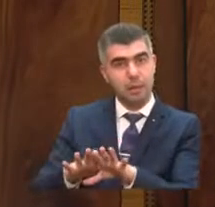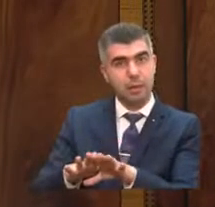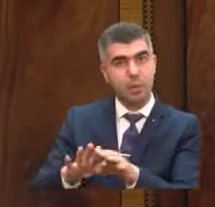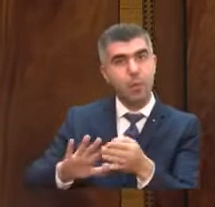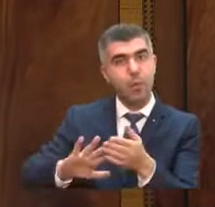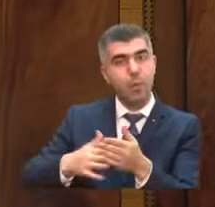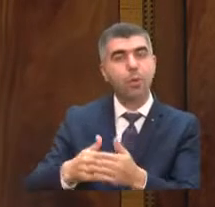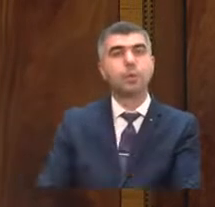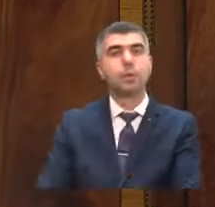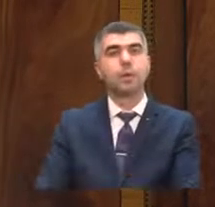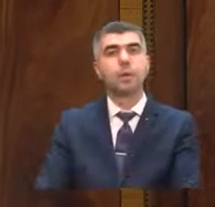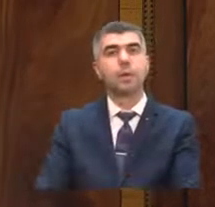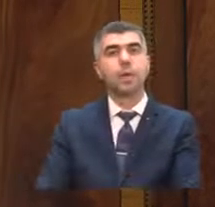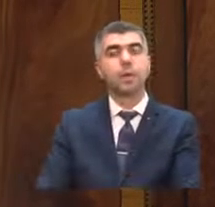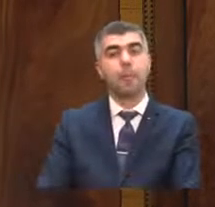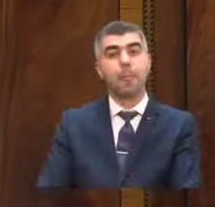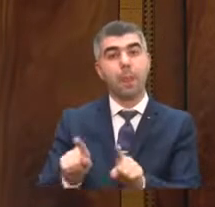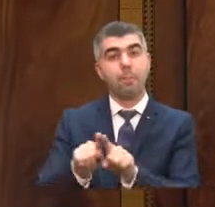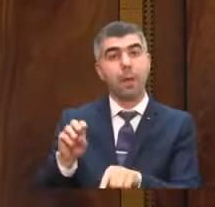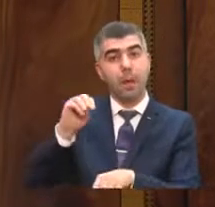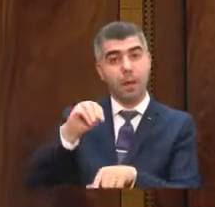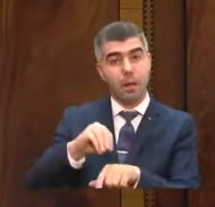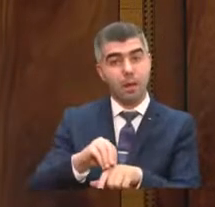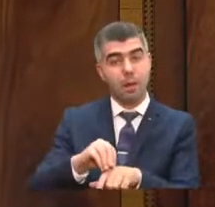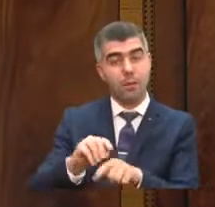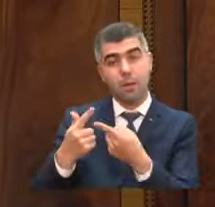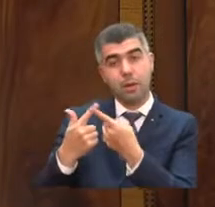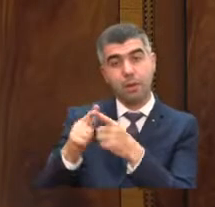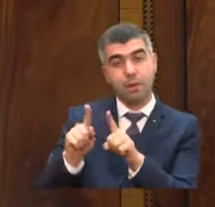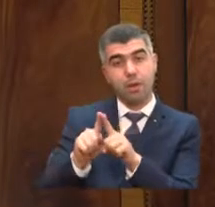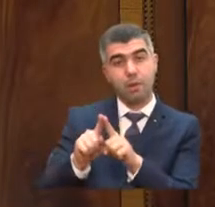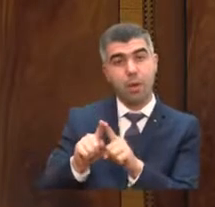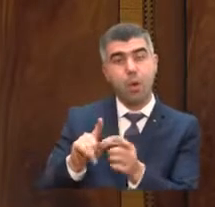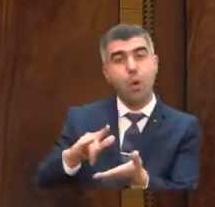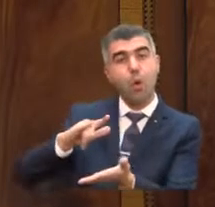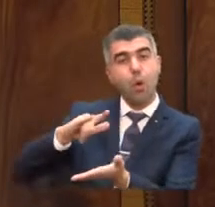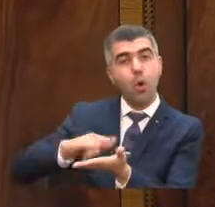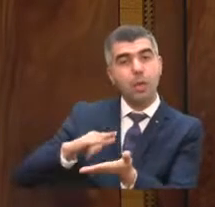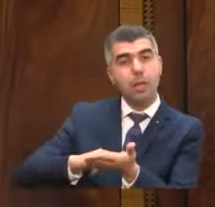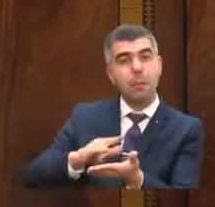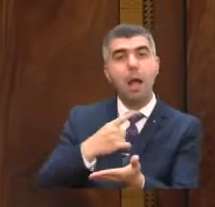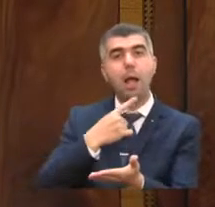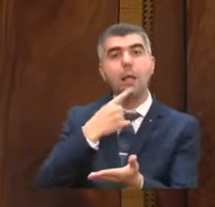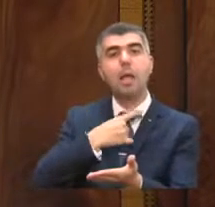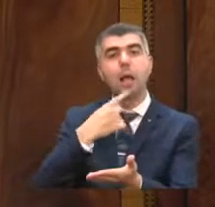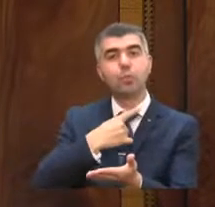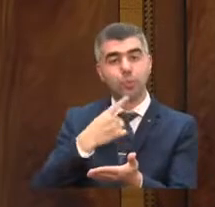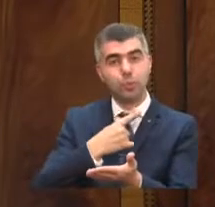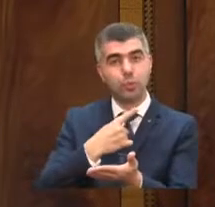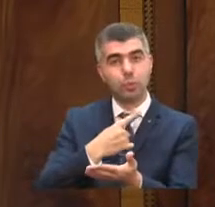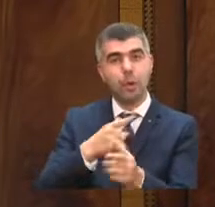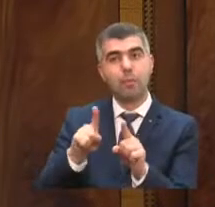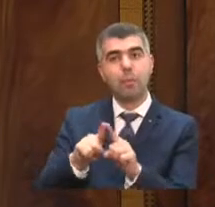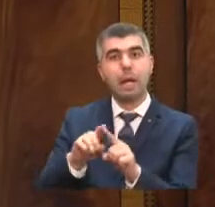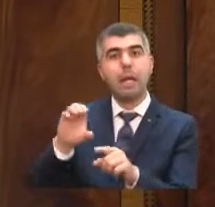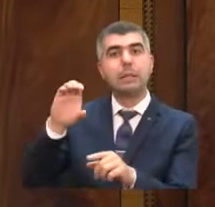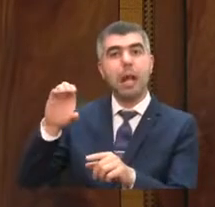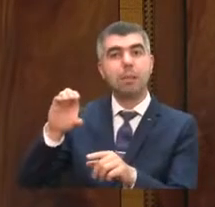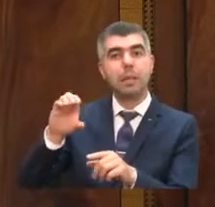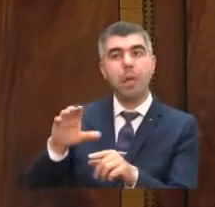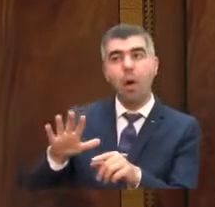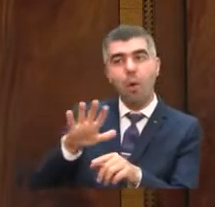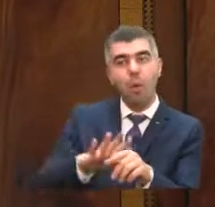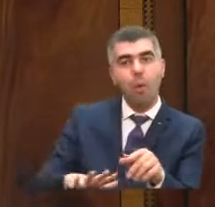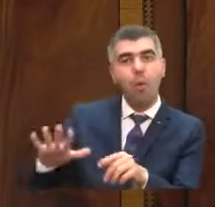السوسي أولوز، ربط المنظومة المائية ديال تركيس بالمنظومة ديال الحسيمة، الربط المائي لشمال مدينة الدار البيضاء بالجنوب ديالها، وهذا